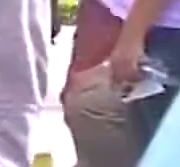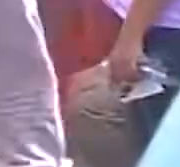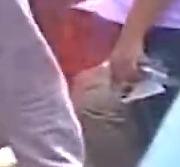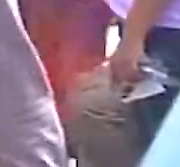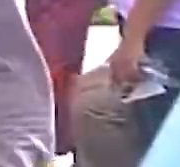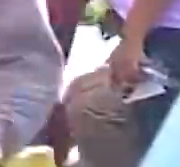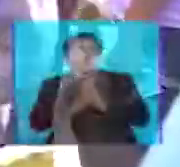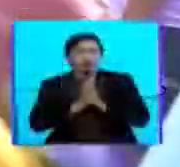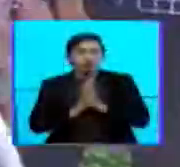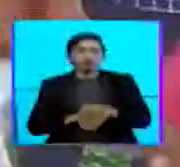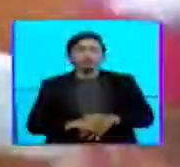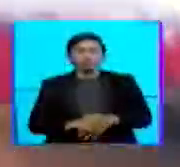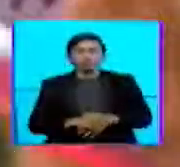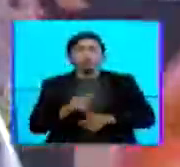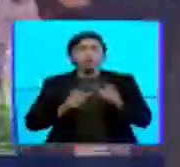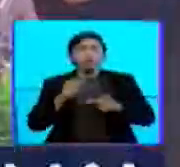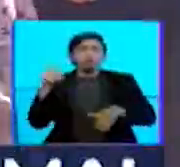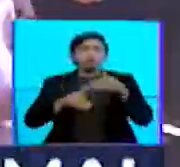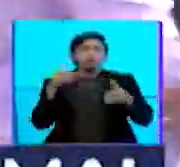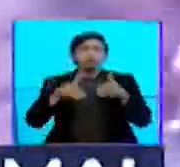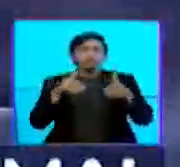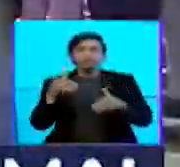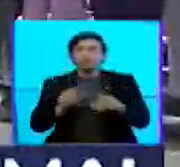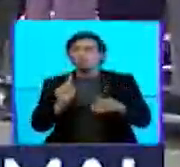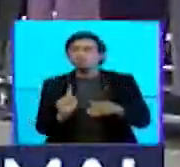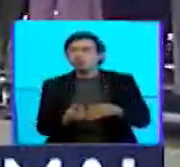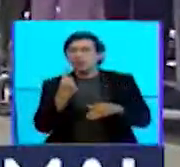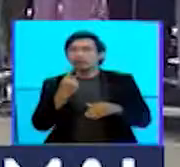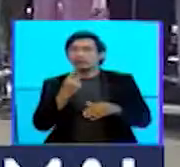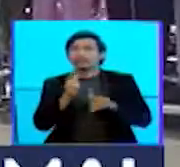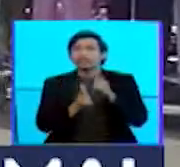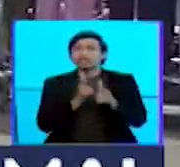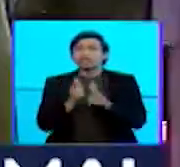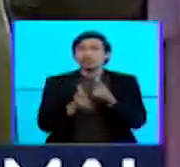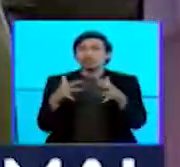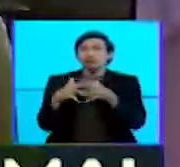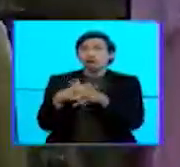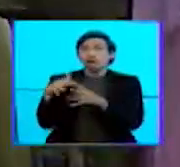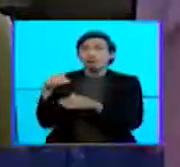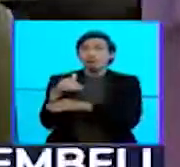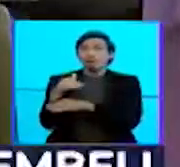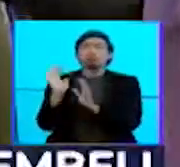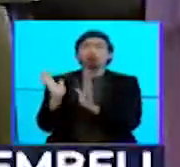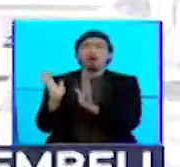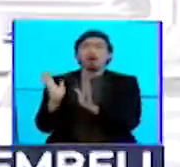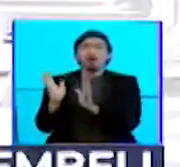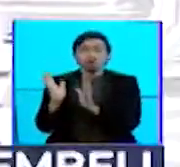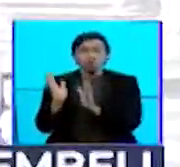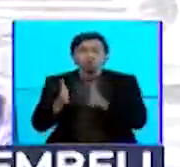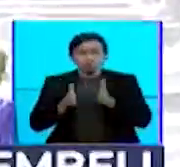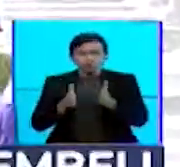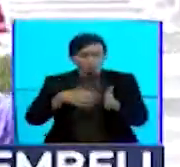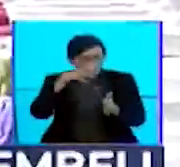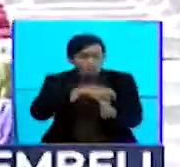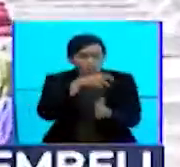Ramainya pengunjung sudah terasa sejak dari stasiun Tanah Abang. Kehadiran pedagang kaki lima yang menjajakan dagangan di trotoar semakin membuat suasana